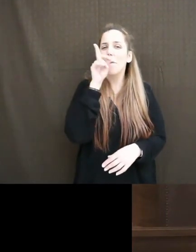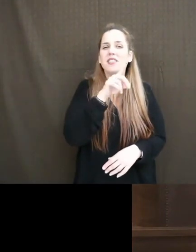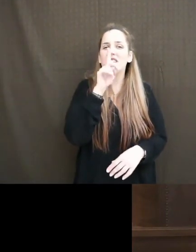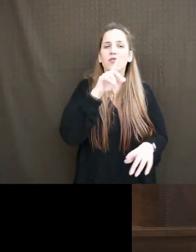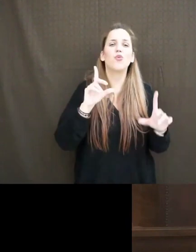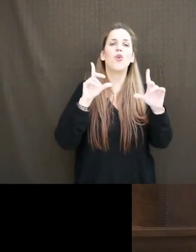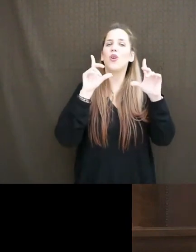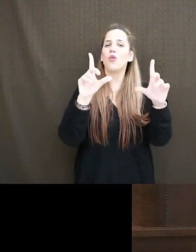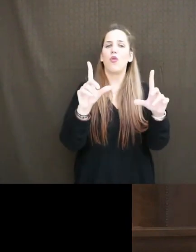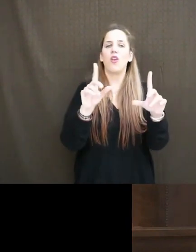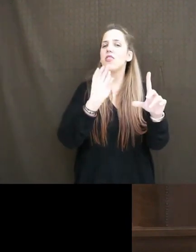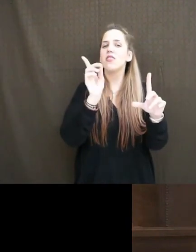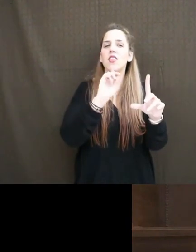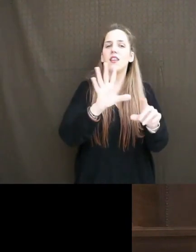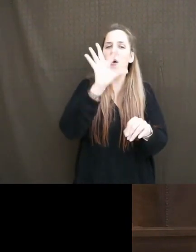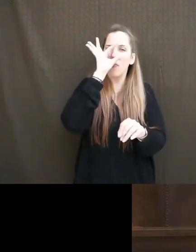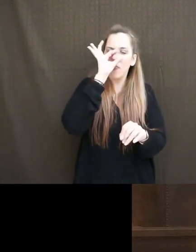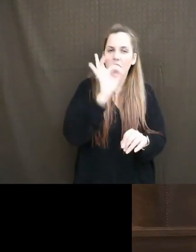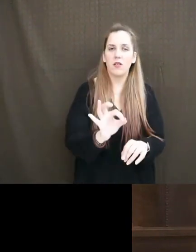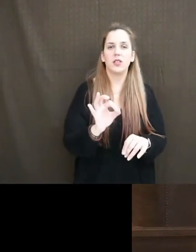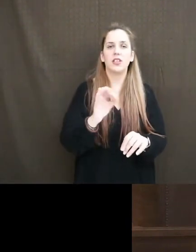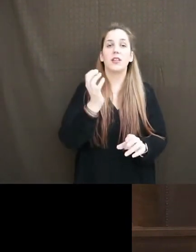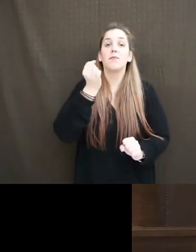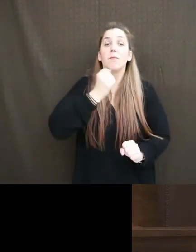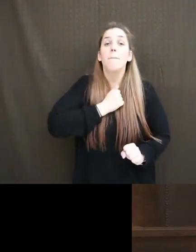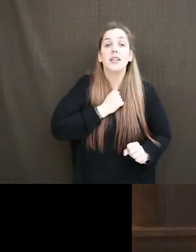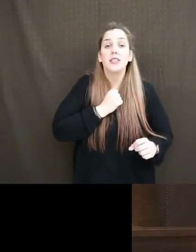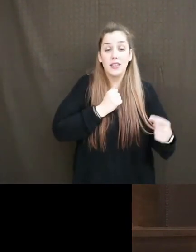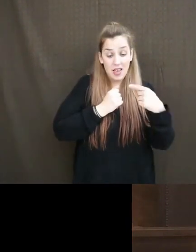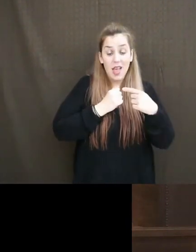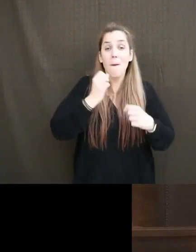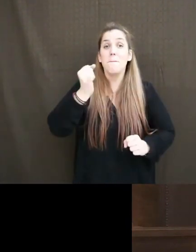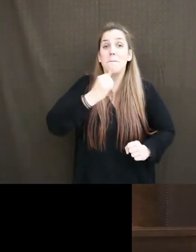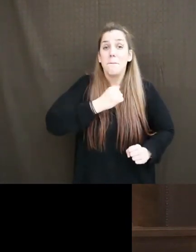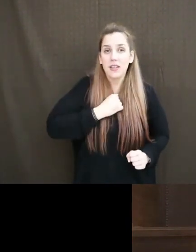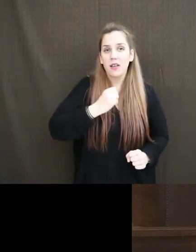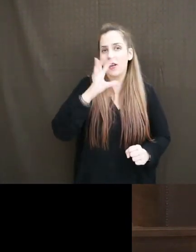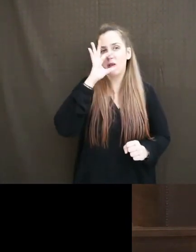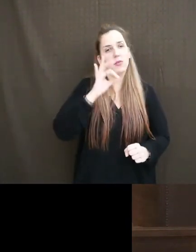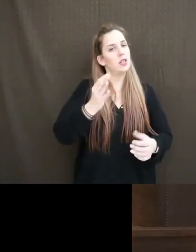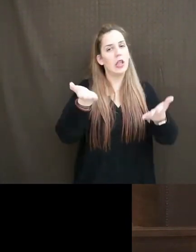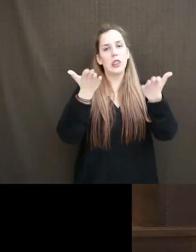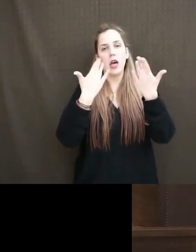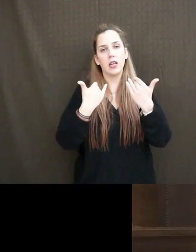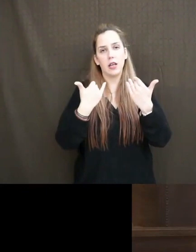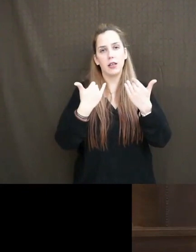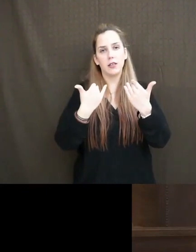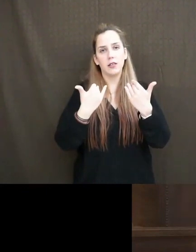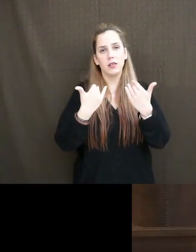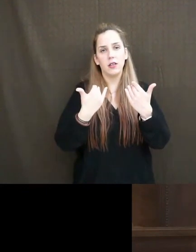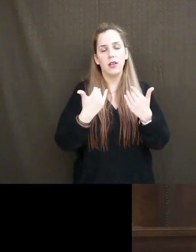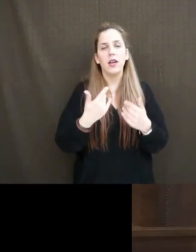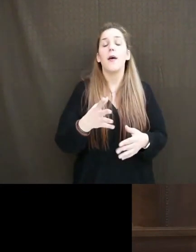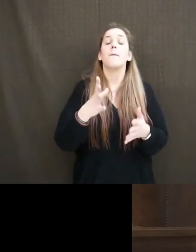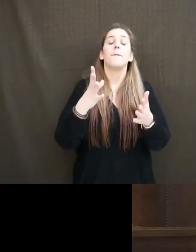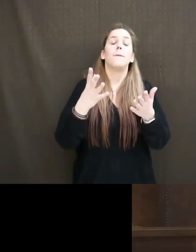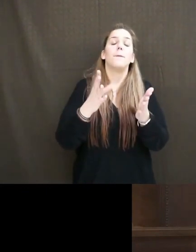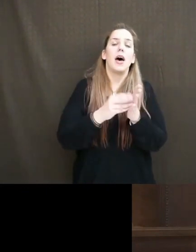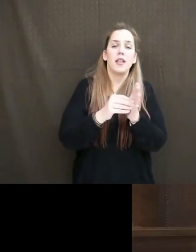παγίδα. Να πιστέψεις πως για να πας στο Θεό μπορεί να ανέβεις μια